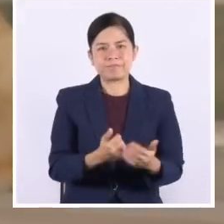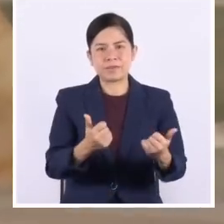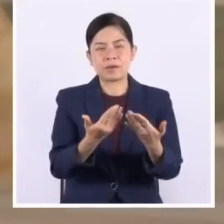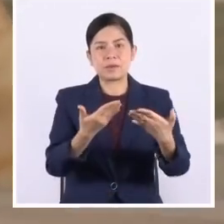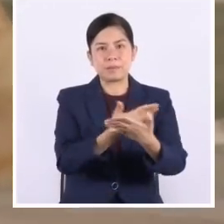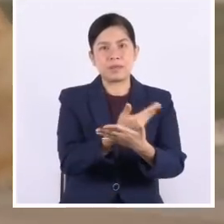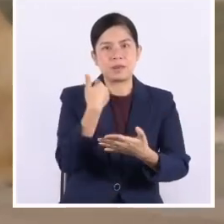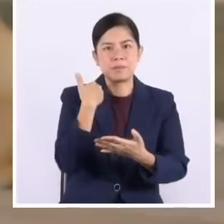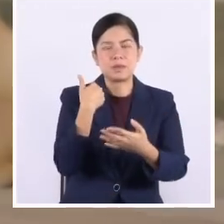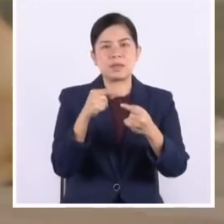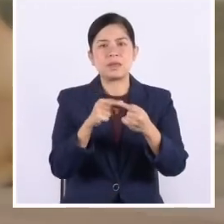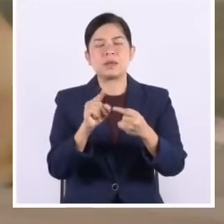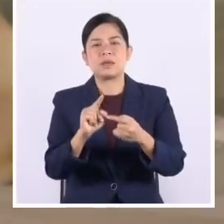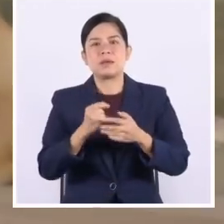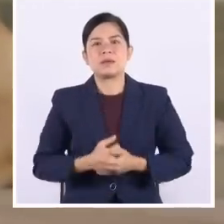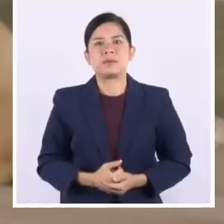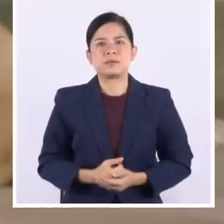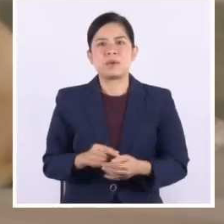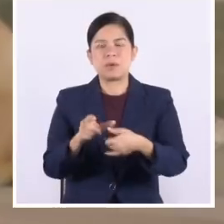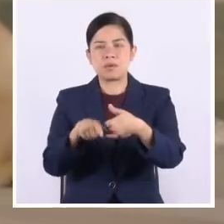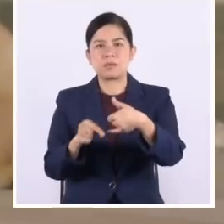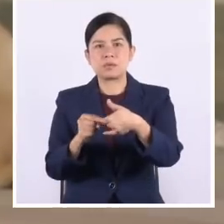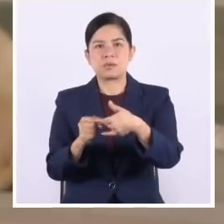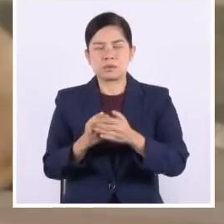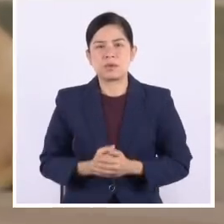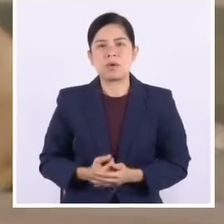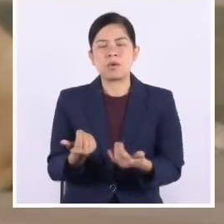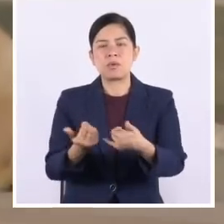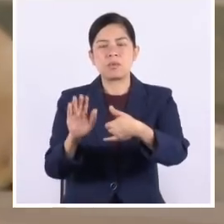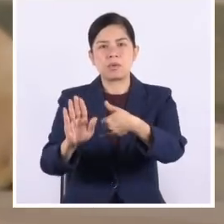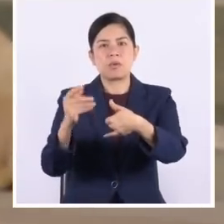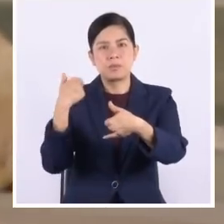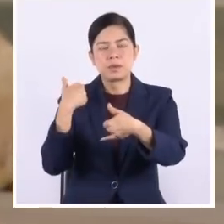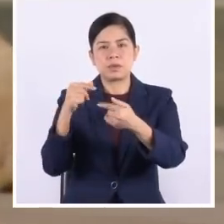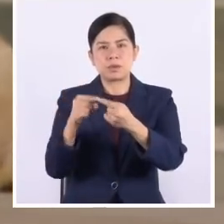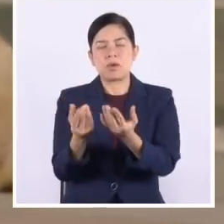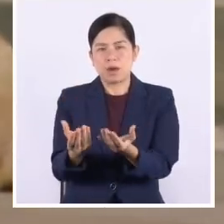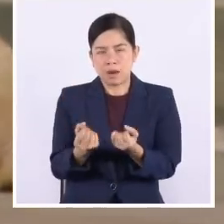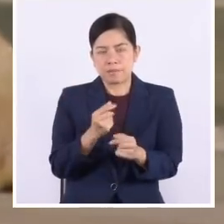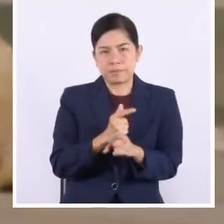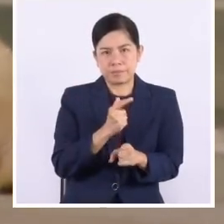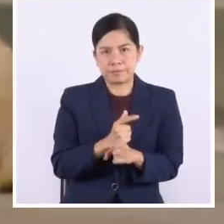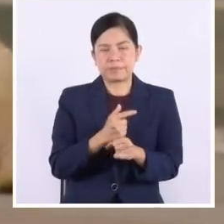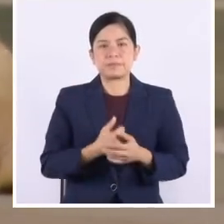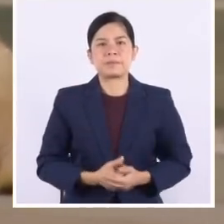เจ้าชายแอนดรูพระโอรสของขลุ่ยอลิซาเบธที่ 2ผ่านพ้นไปอย่างสงบนะคะแล้วก็มีการแสดงความอาลัยกันทั่วโลกค่ะค่ะ